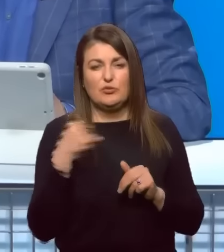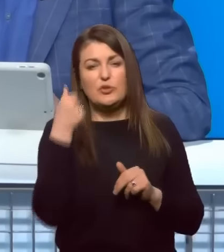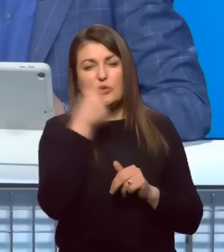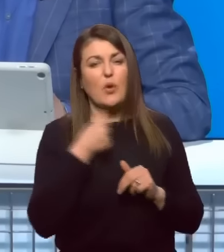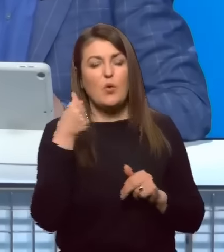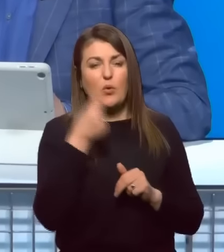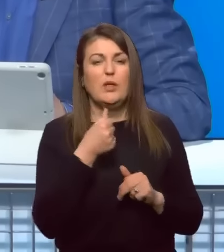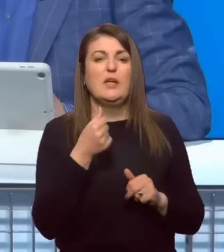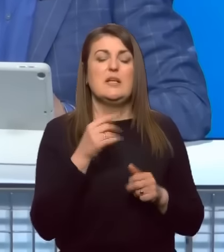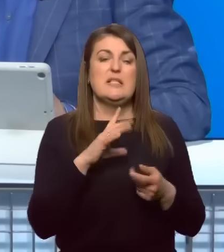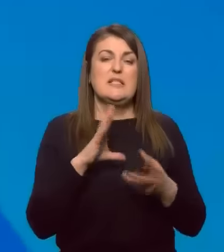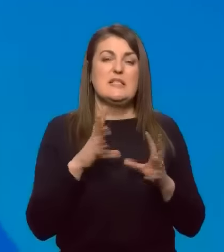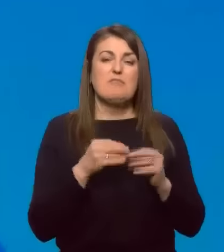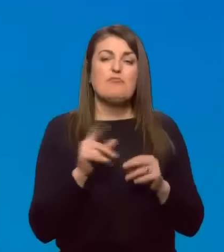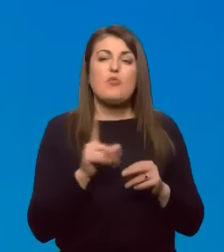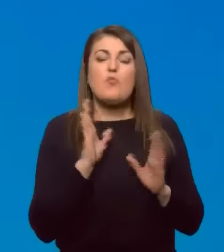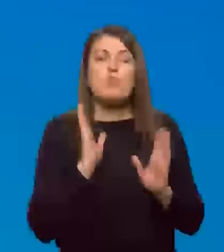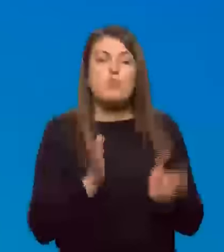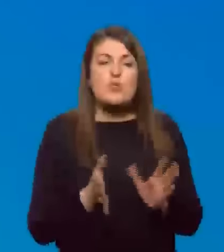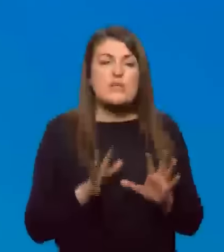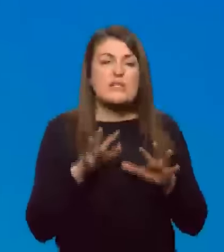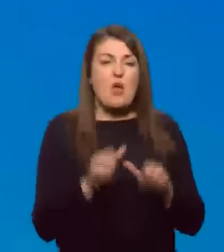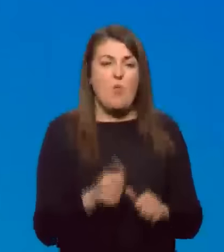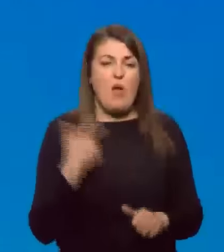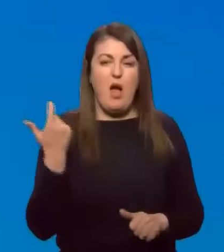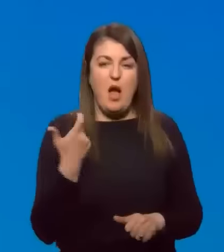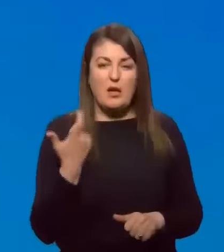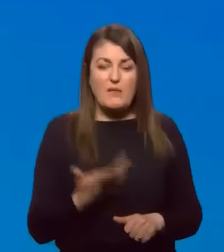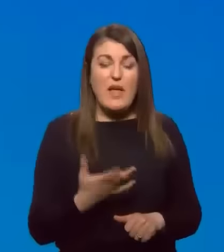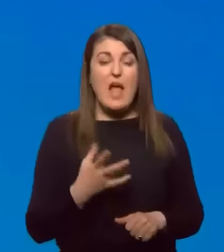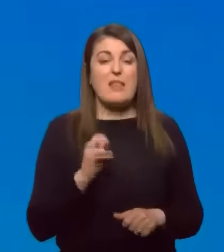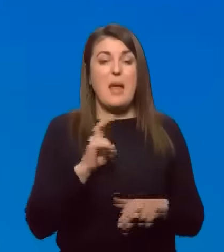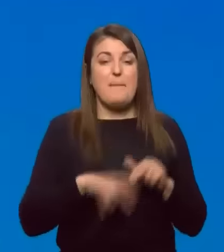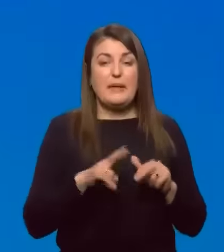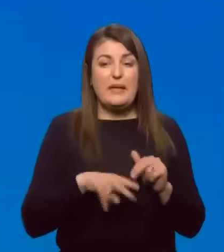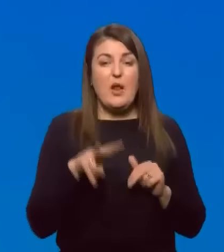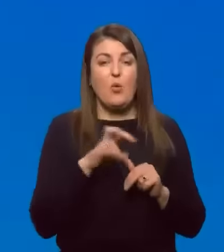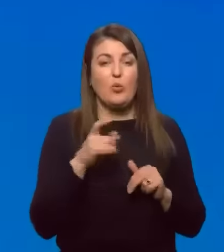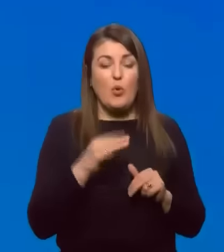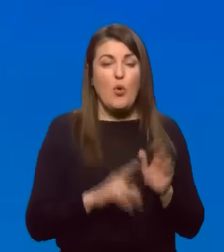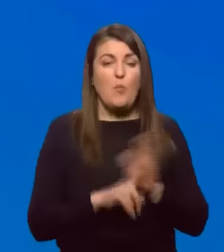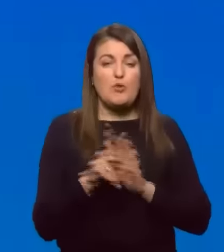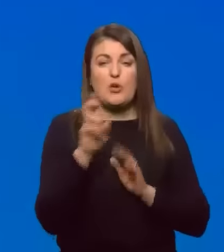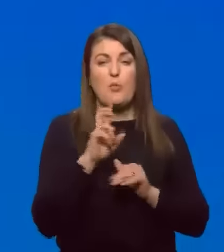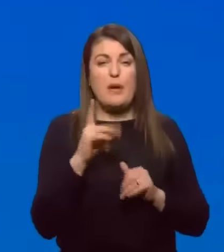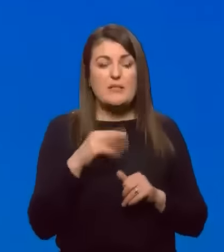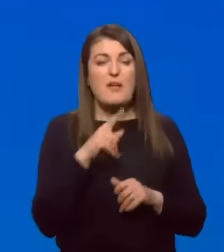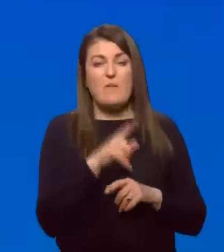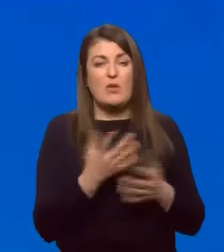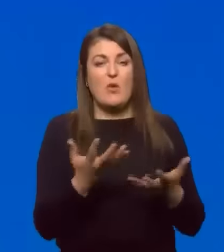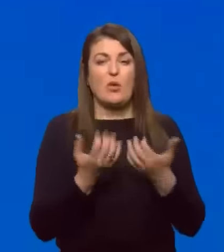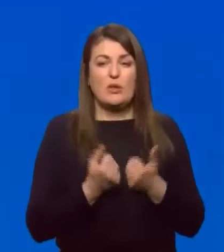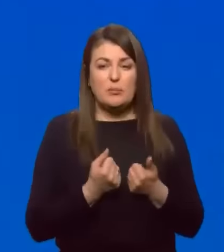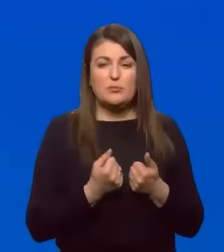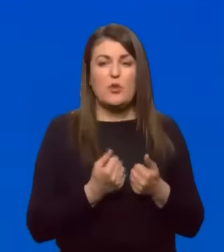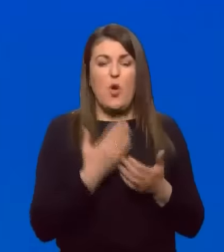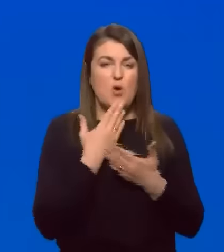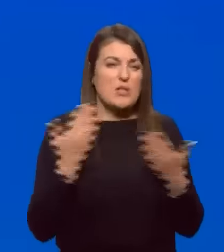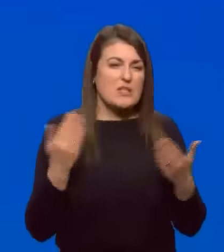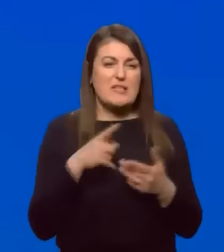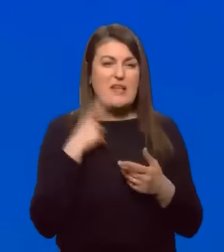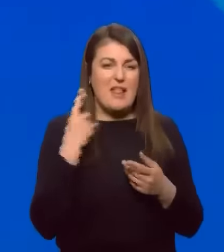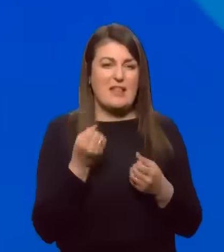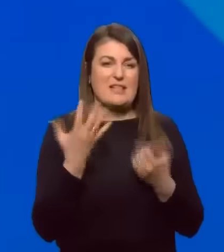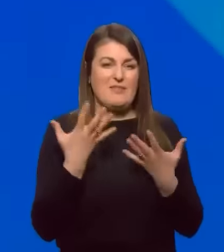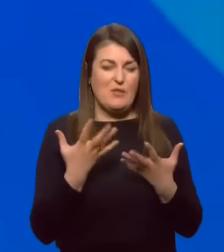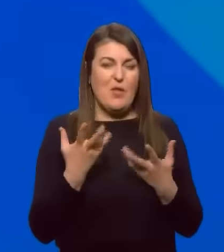24-го року, з наратива, що буде захоплено Харків. Наприкінці лютого, початку березня вони отримали остаточне зелене